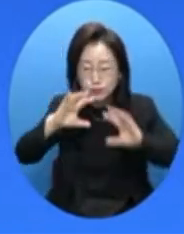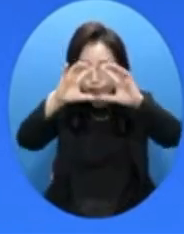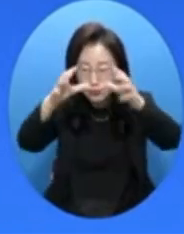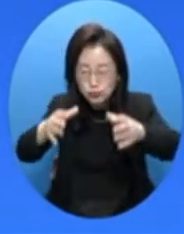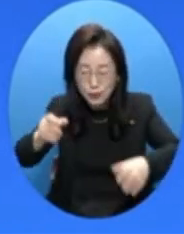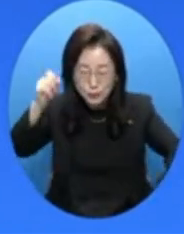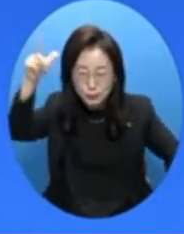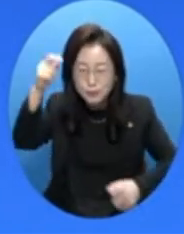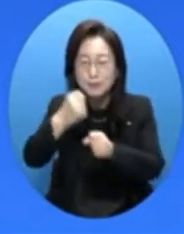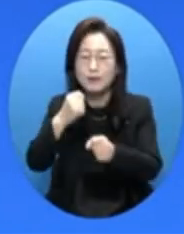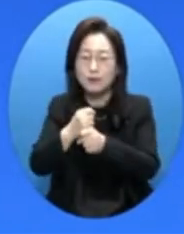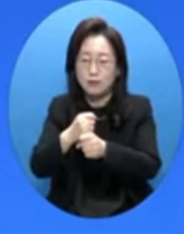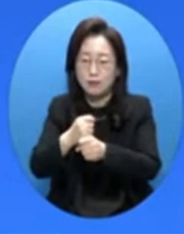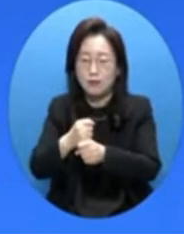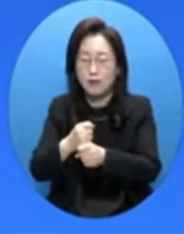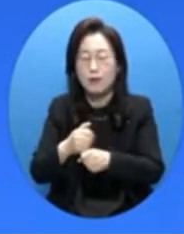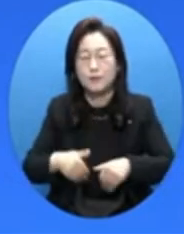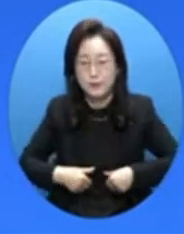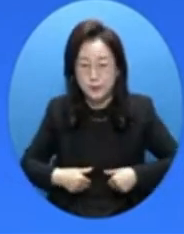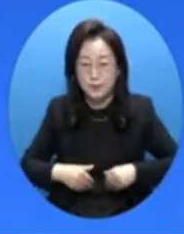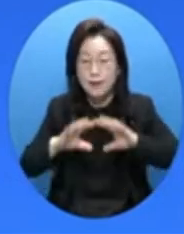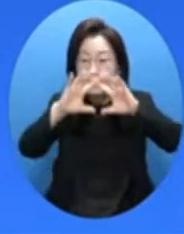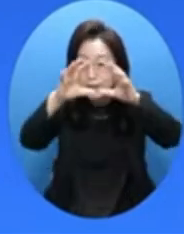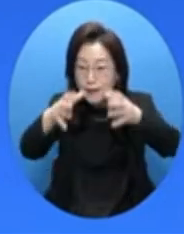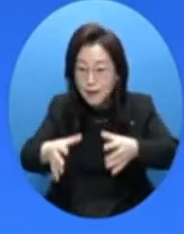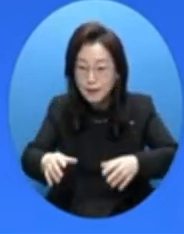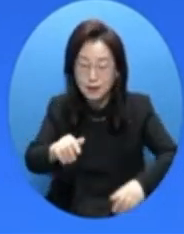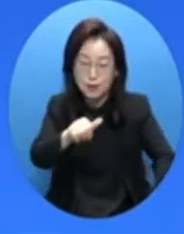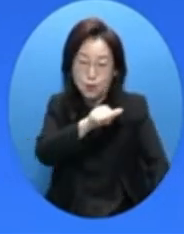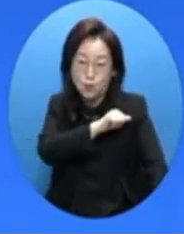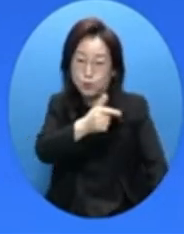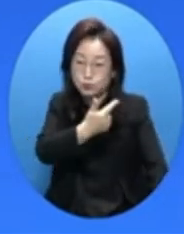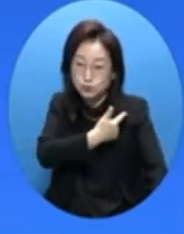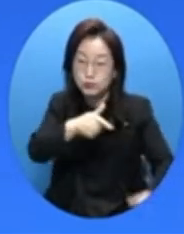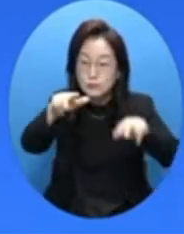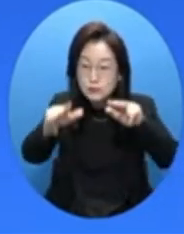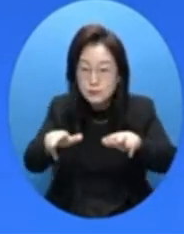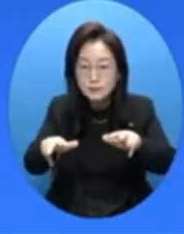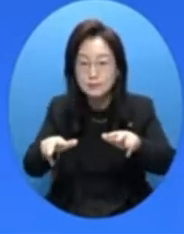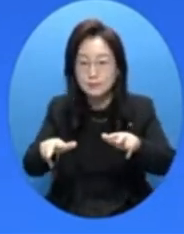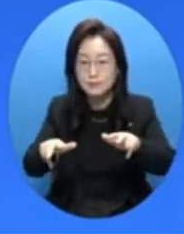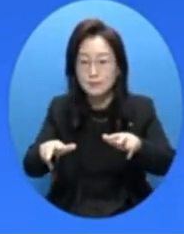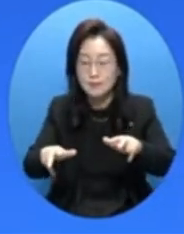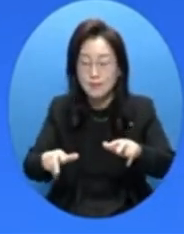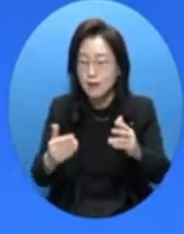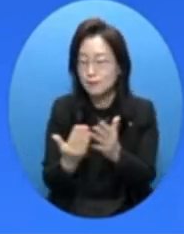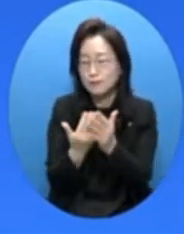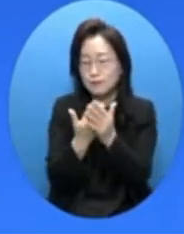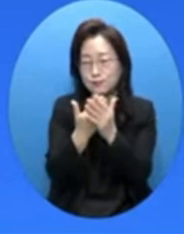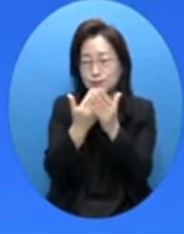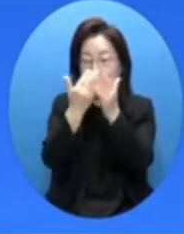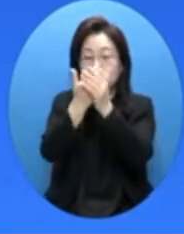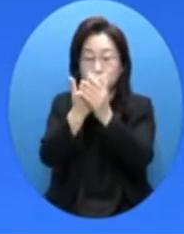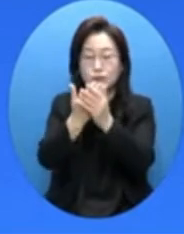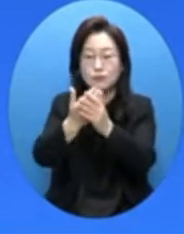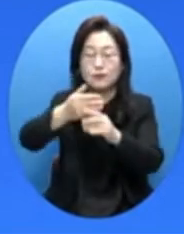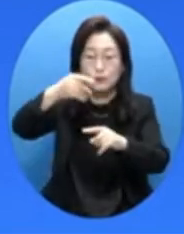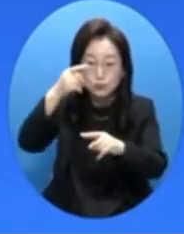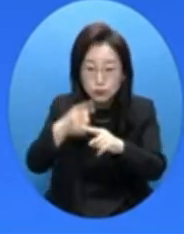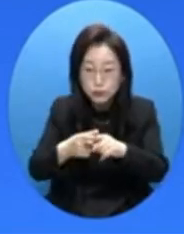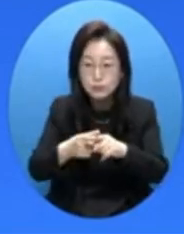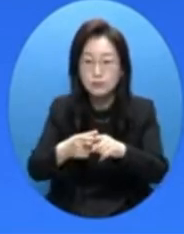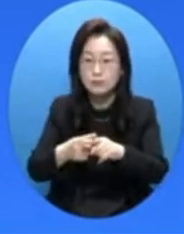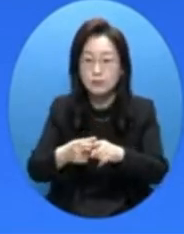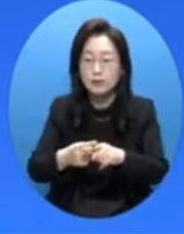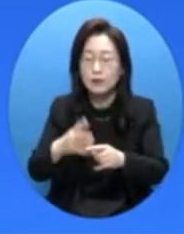대물결을 건드려나게 하여 주옵시고 이제 세계 5위 6위 국가로 우리나라가 상승되어서 이제 발전되어 나가는데